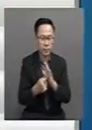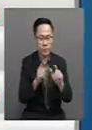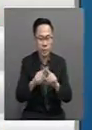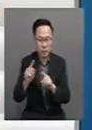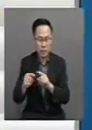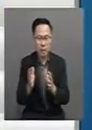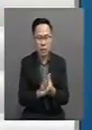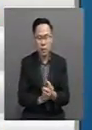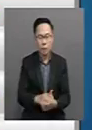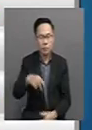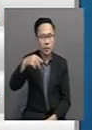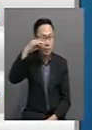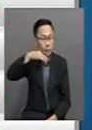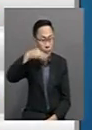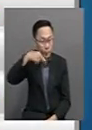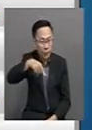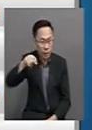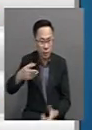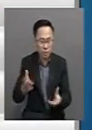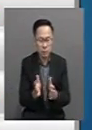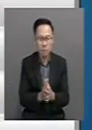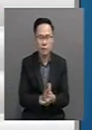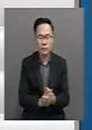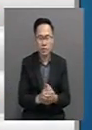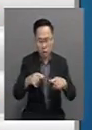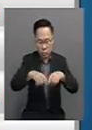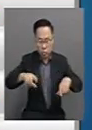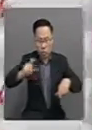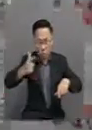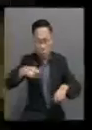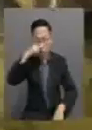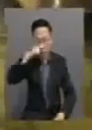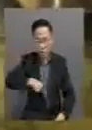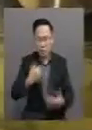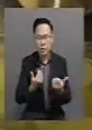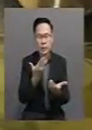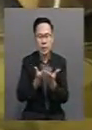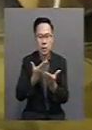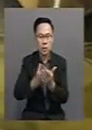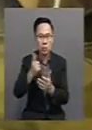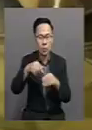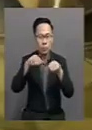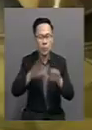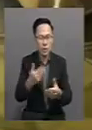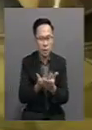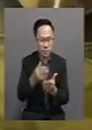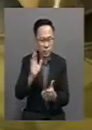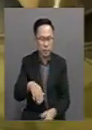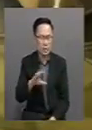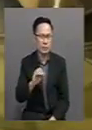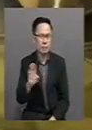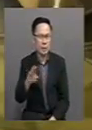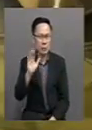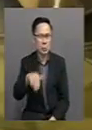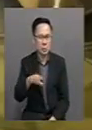แล้วก็มีตัวปตท.ที่ขึ้นไปก่อนหน้านี้ค่ะส่วนราคาทองคำในประเทศไทยนะคะวันนี้ย่อตัวลงมาค่ะอยู่ที่50บ